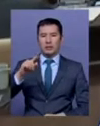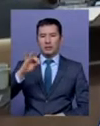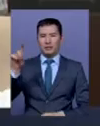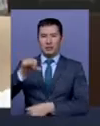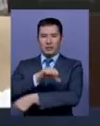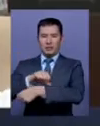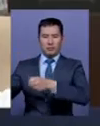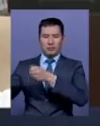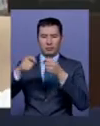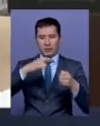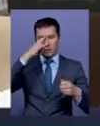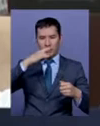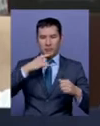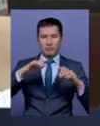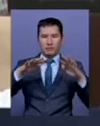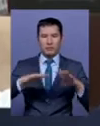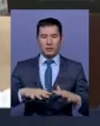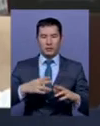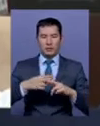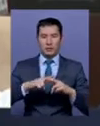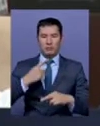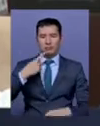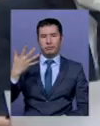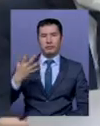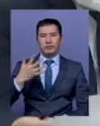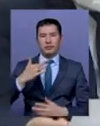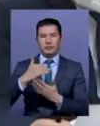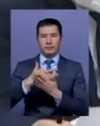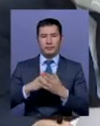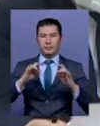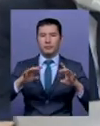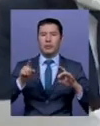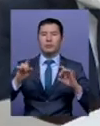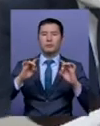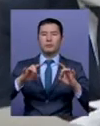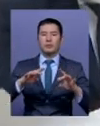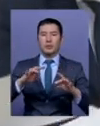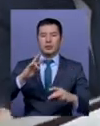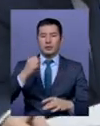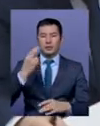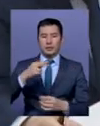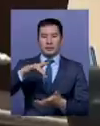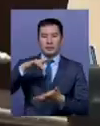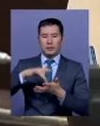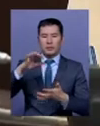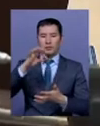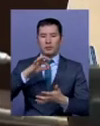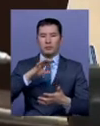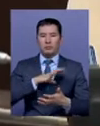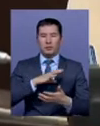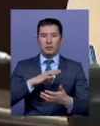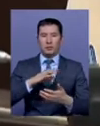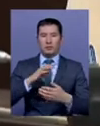ходе заседания Верхней палаты парламента озвучил сенатор Андрей Лукин. По его данным, Национальный центр аккредитации выдал